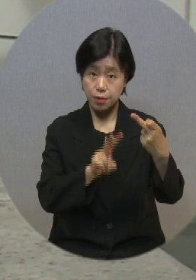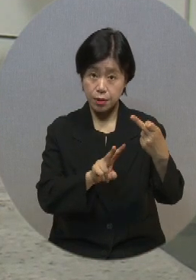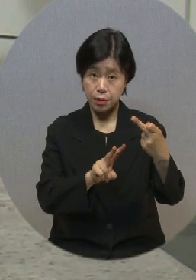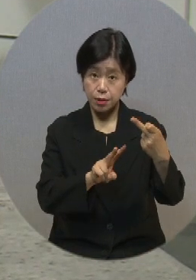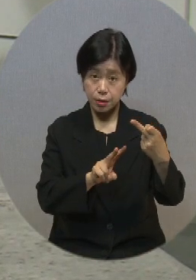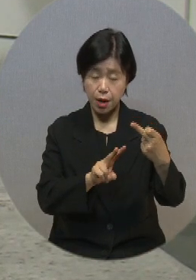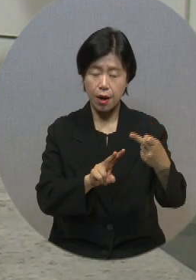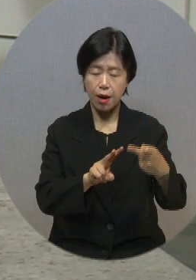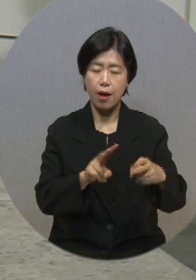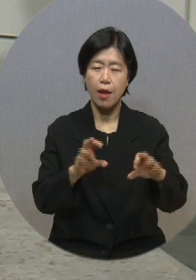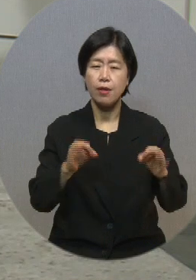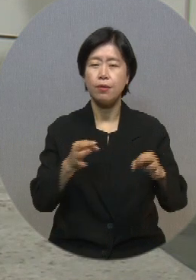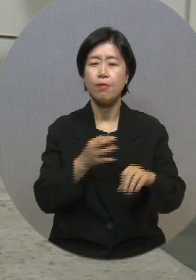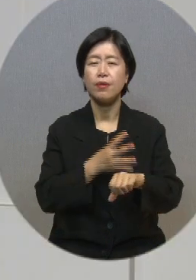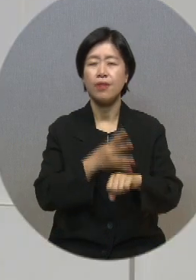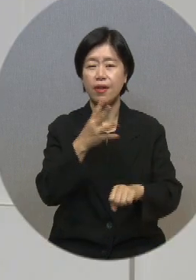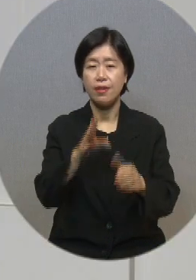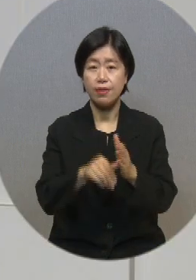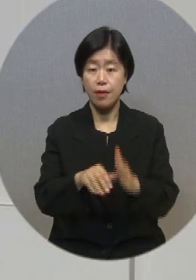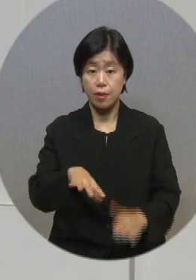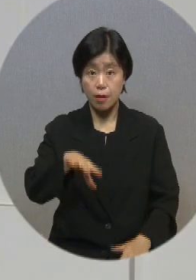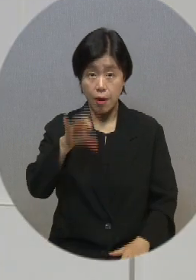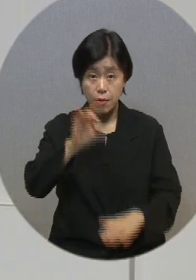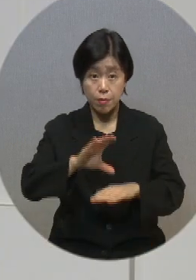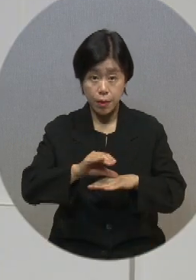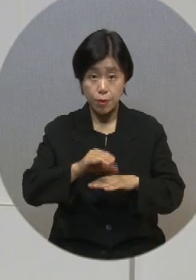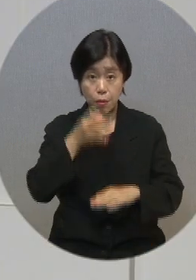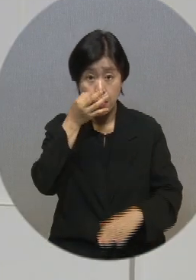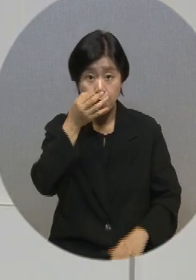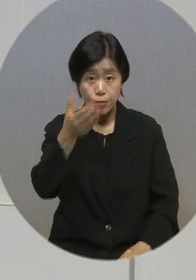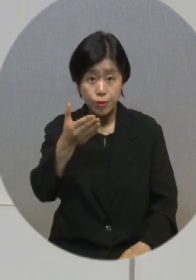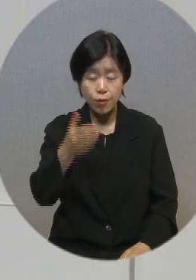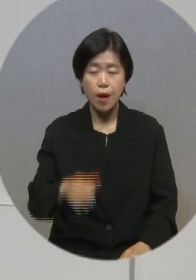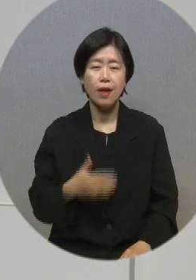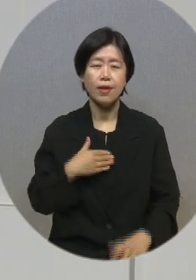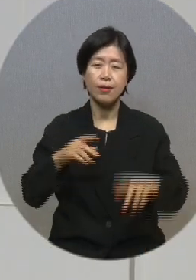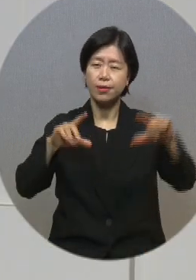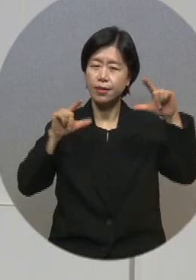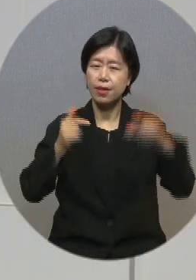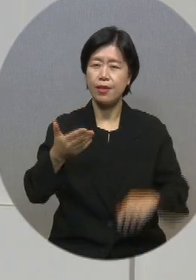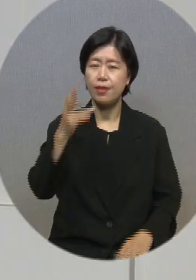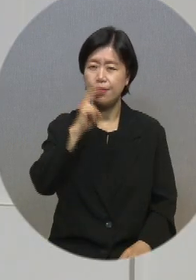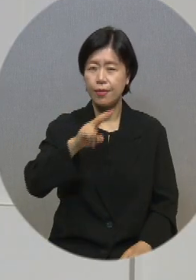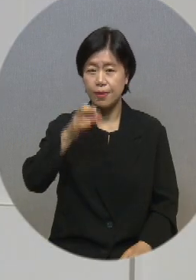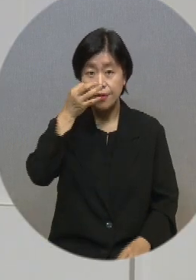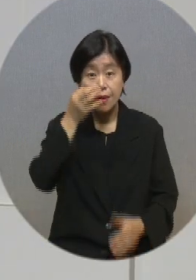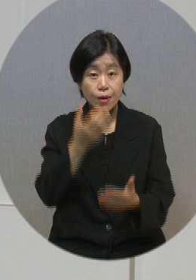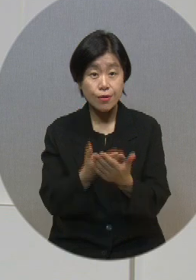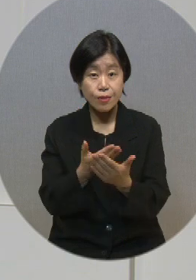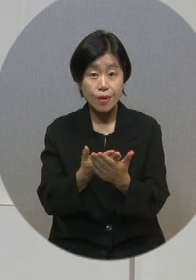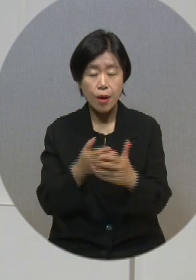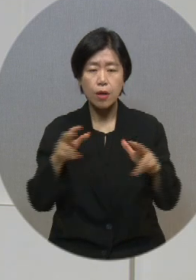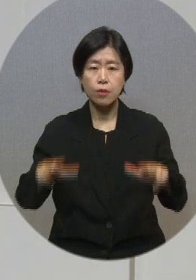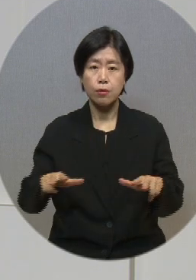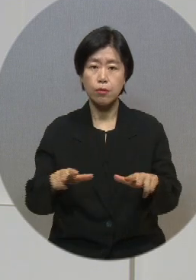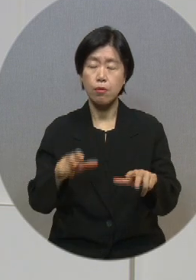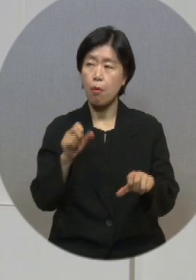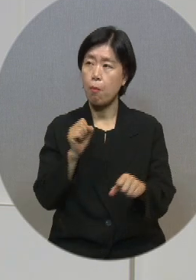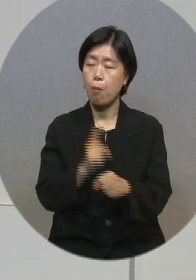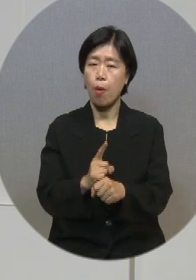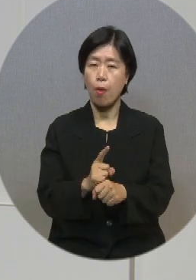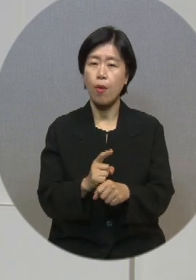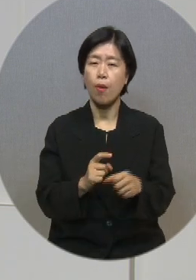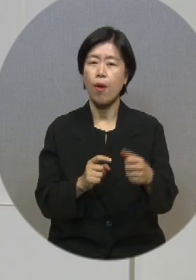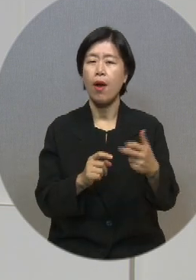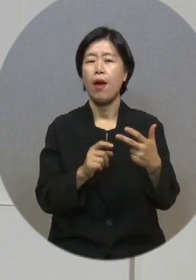4시 첫 방송을 시작한 WBC 복지TV 나도 스타 당신의 노래를 들려주세요. 네,